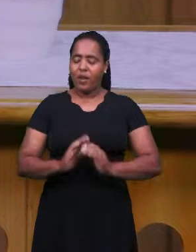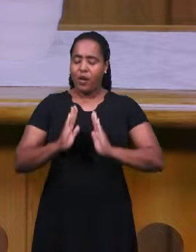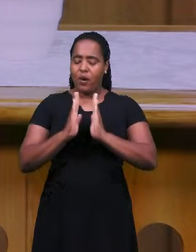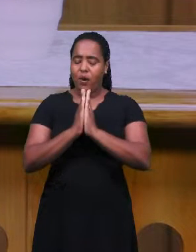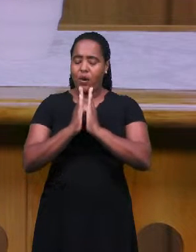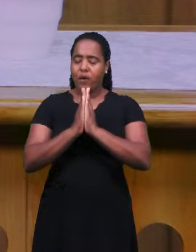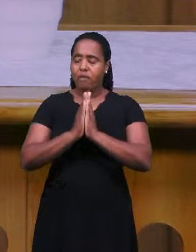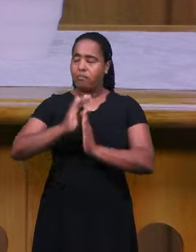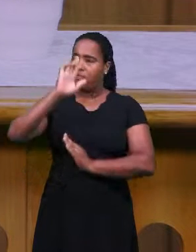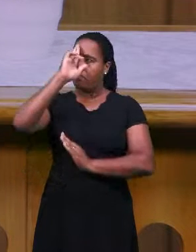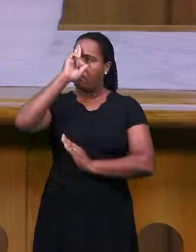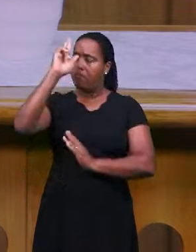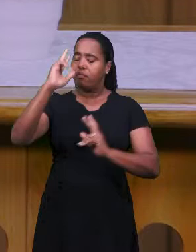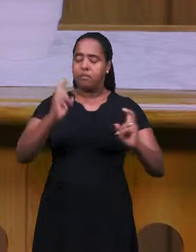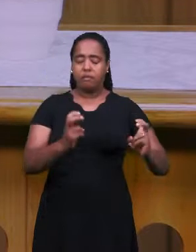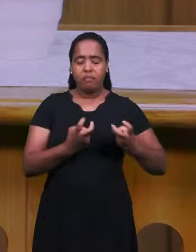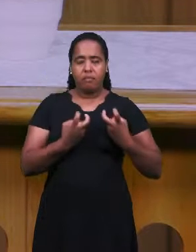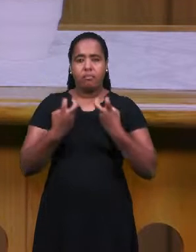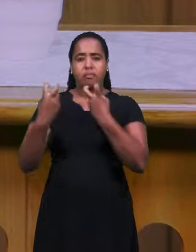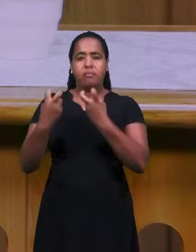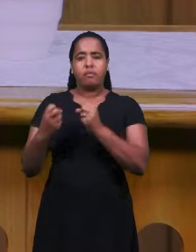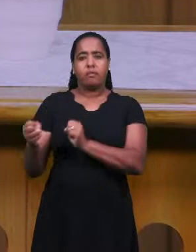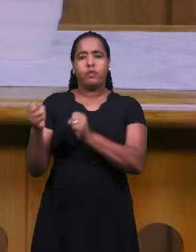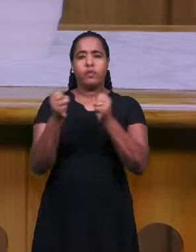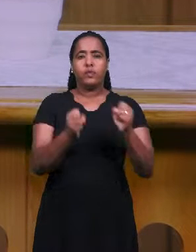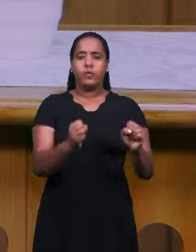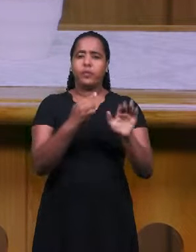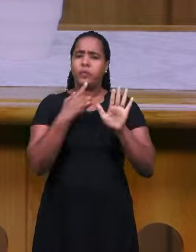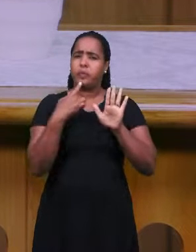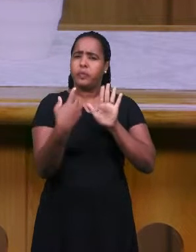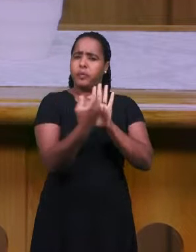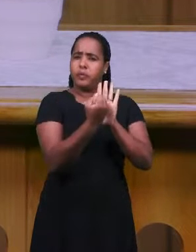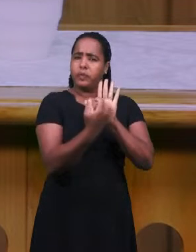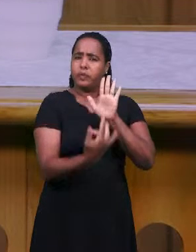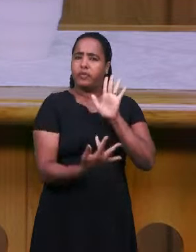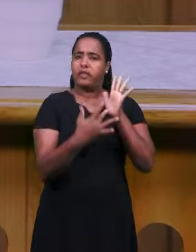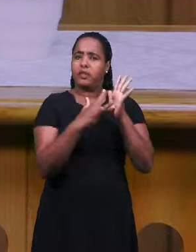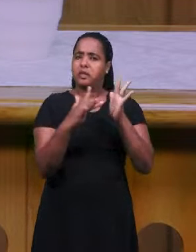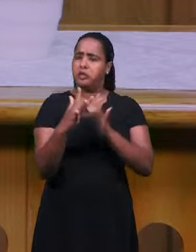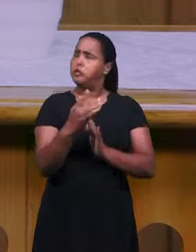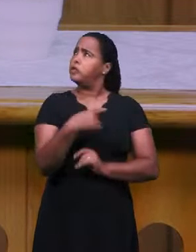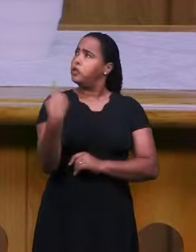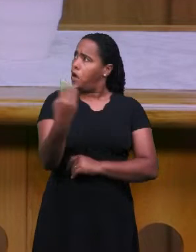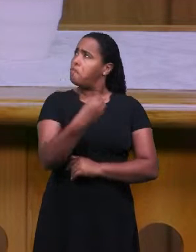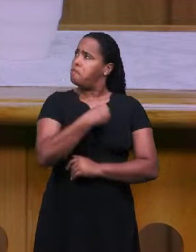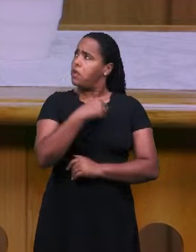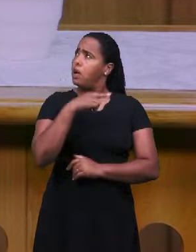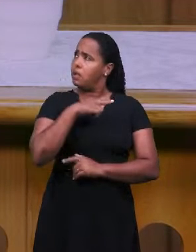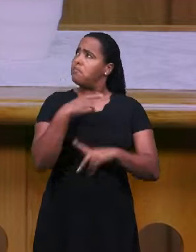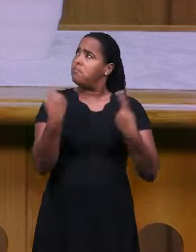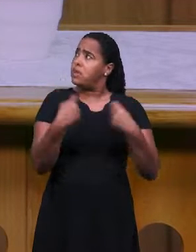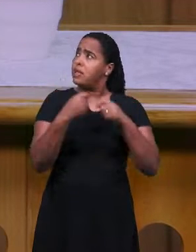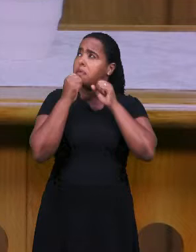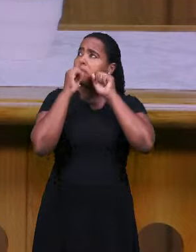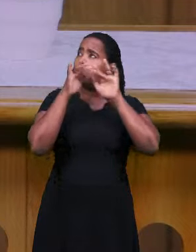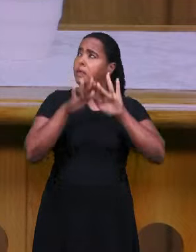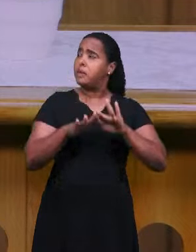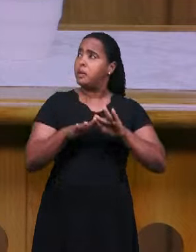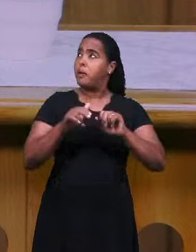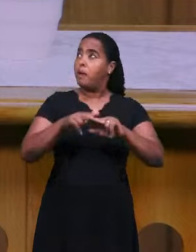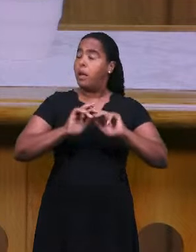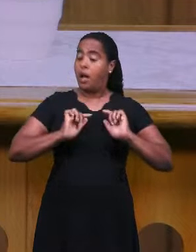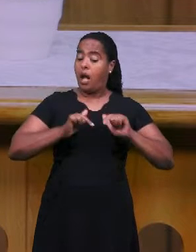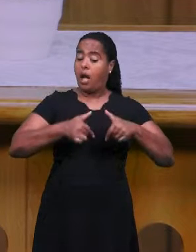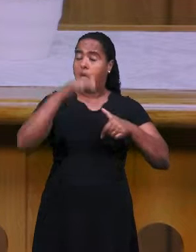Господь, мы взываем о силе крови Иисуса. Мы грешники, мы нуждаемся в действии